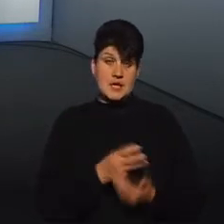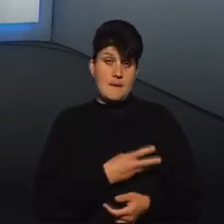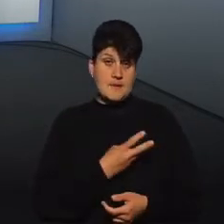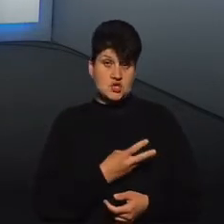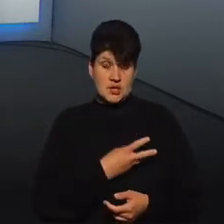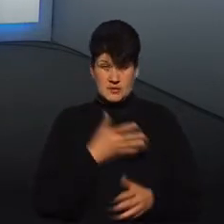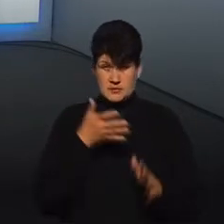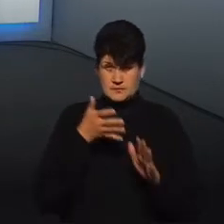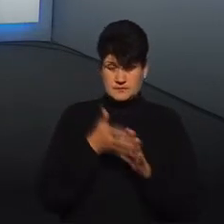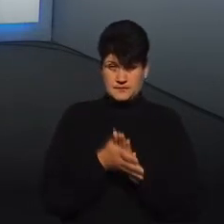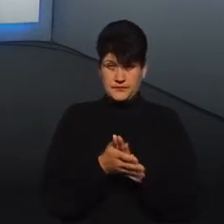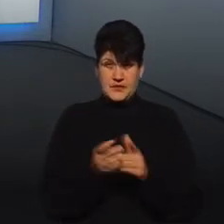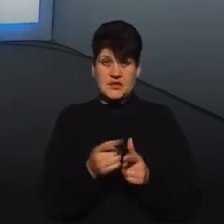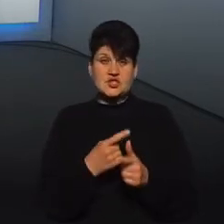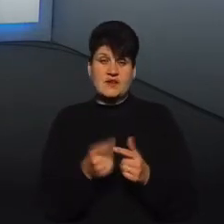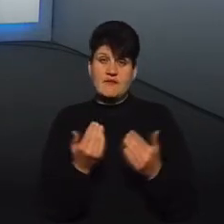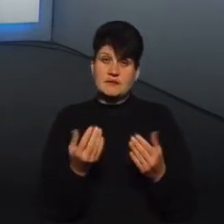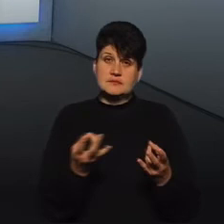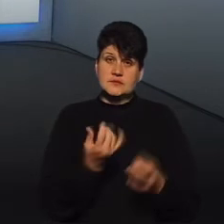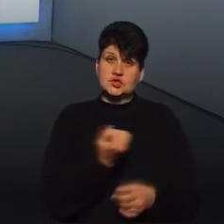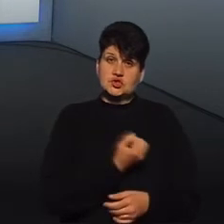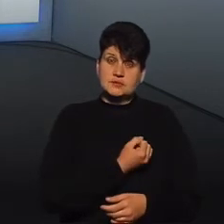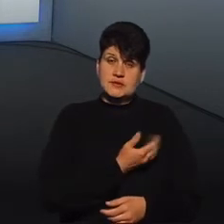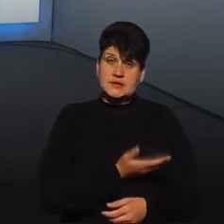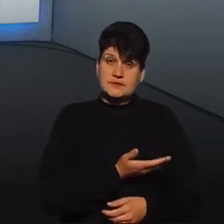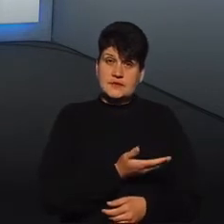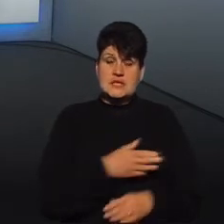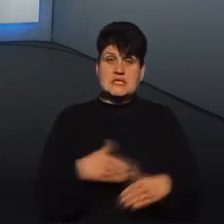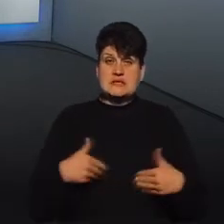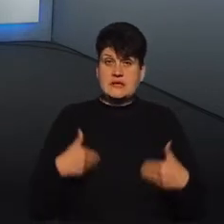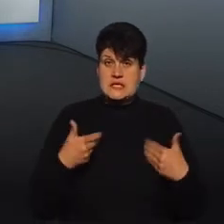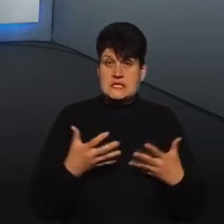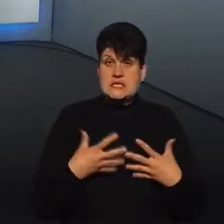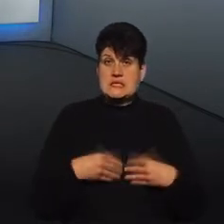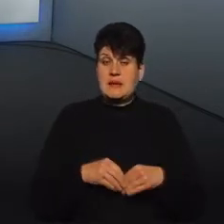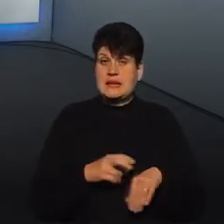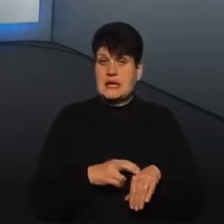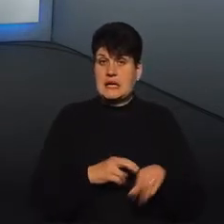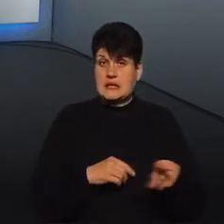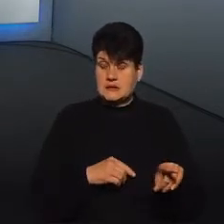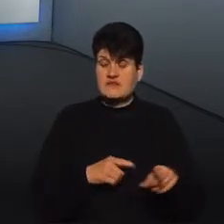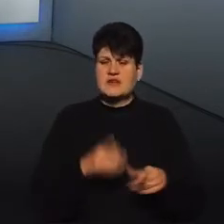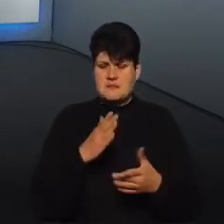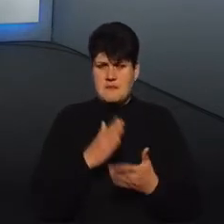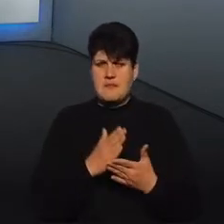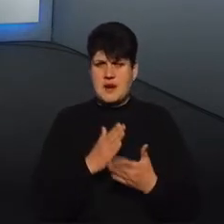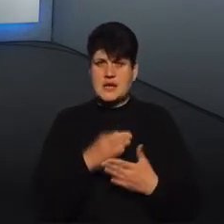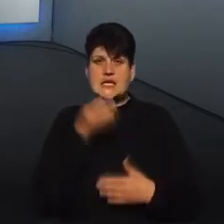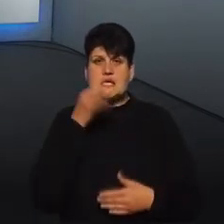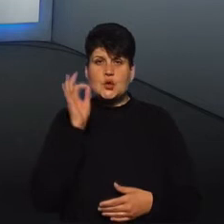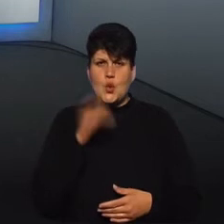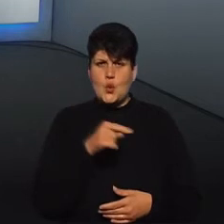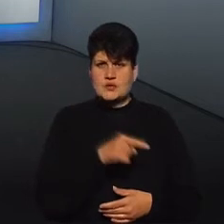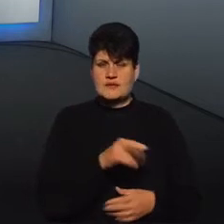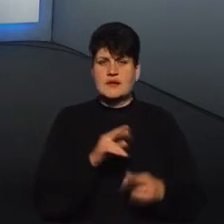зорієнтуватися, чим вам щепитися, зверніться до сімейного лікаря, він має певний досвід, як